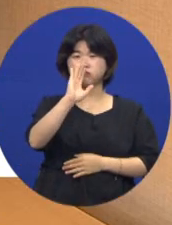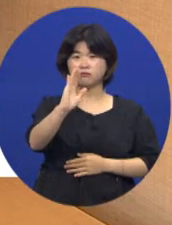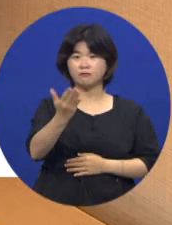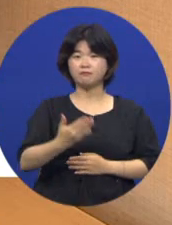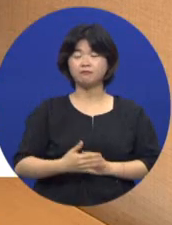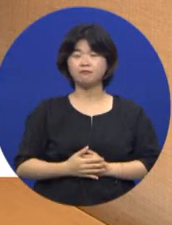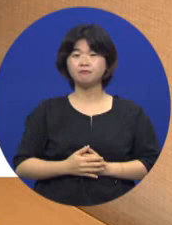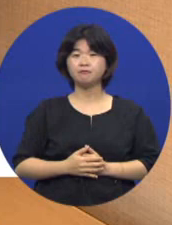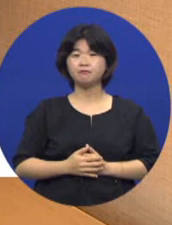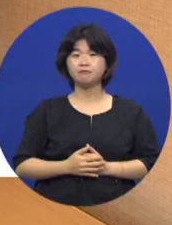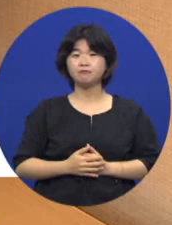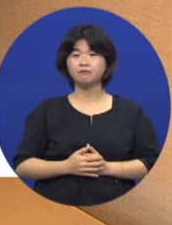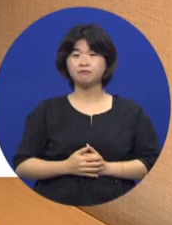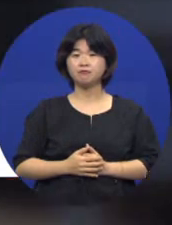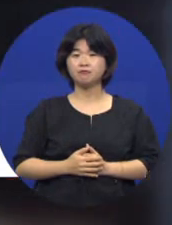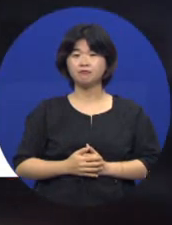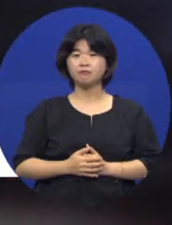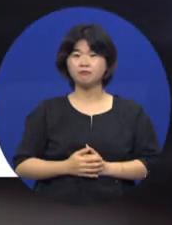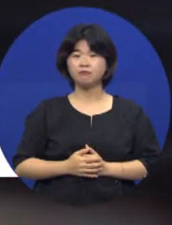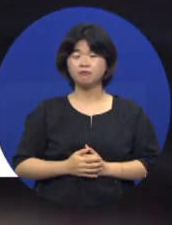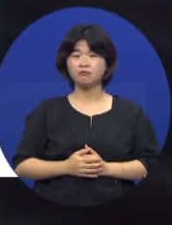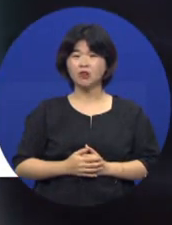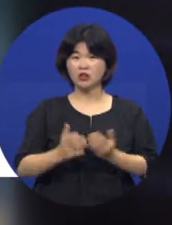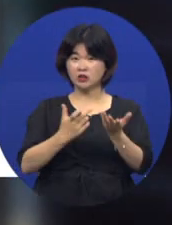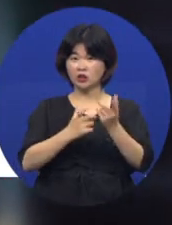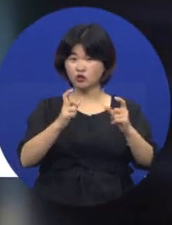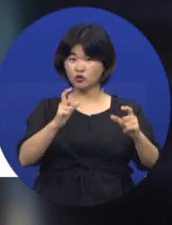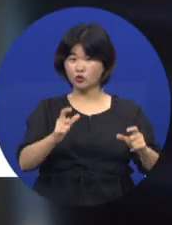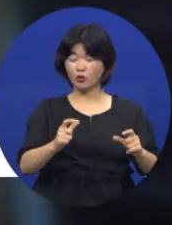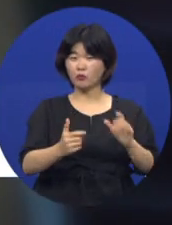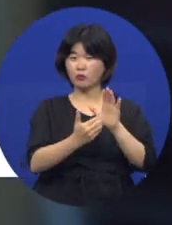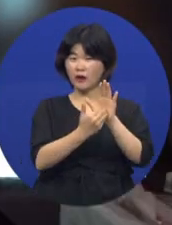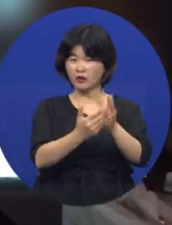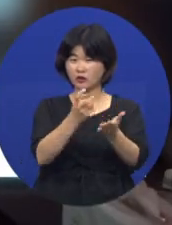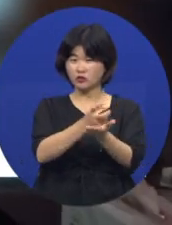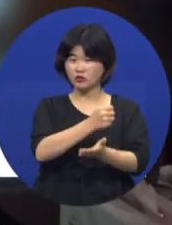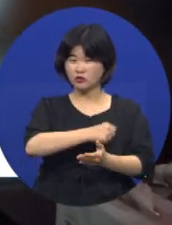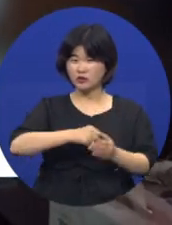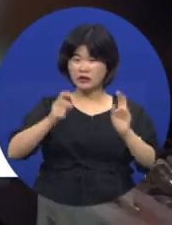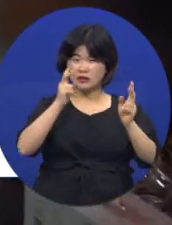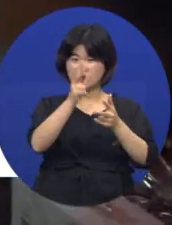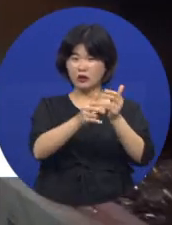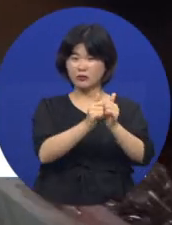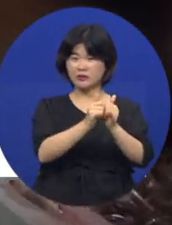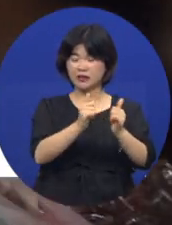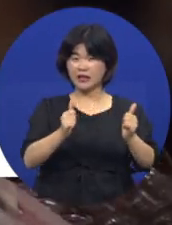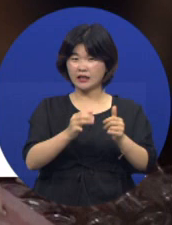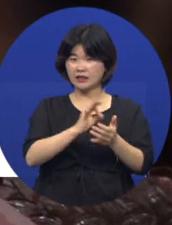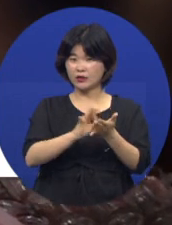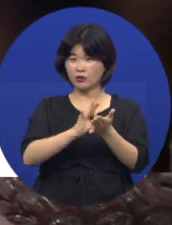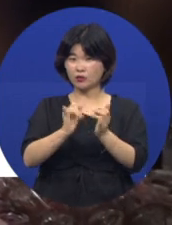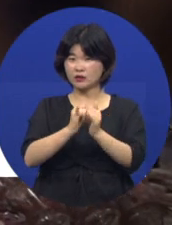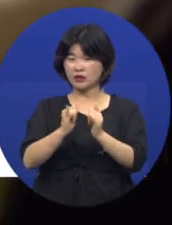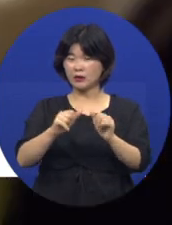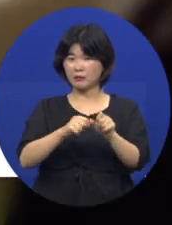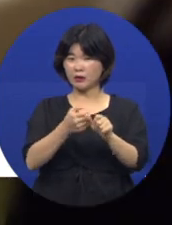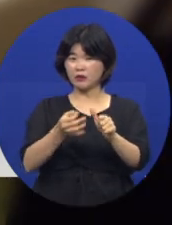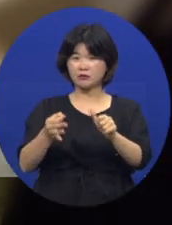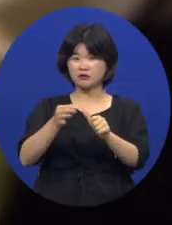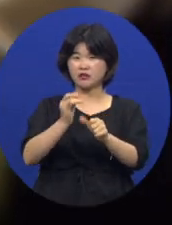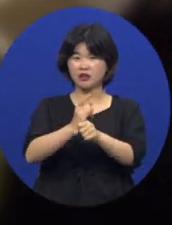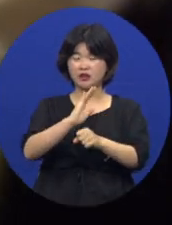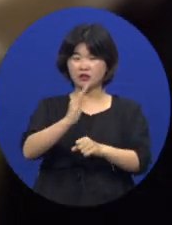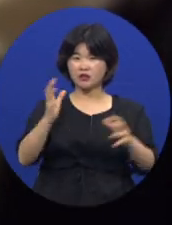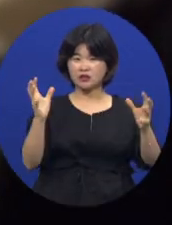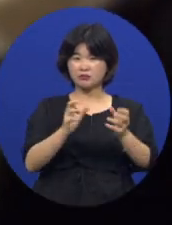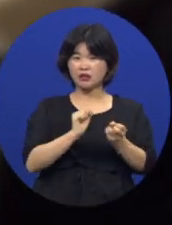함께 숙박할 수 없습니다 제주도는 방역 수칙 을 위반한 사업자와 이용자에게는 과태료를 물리고